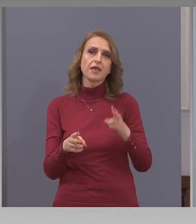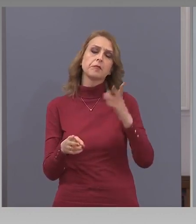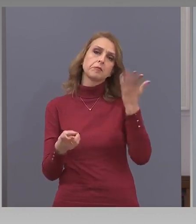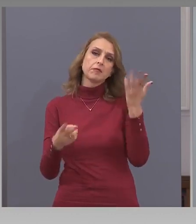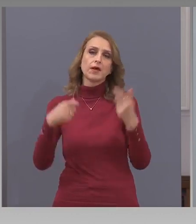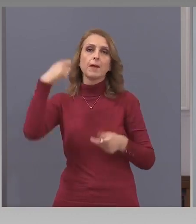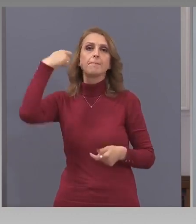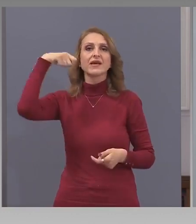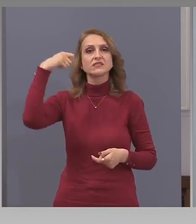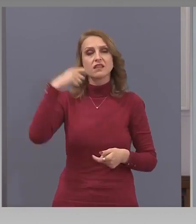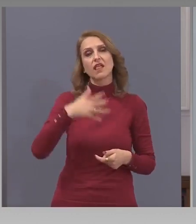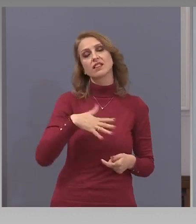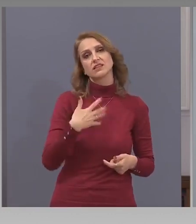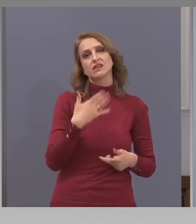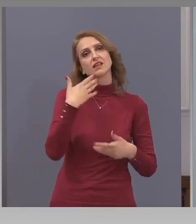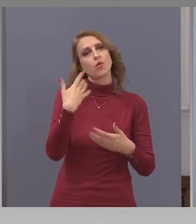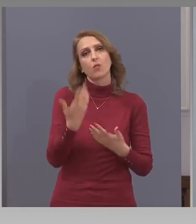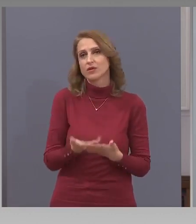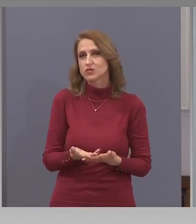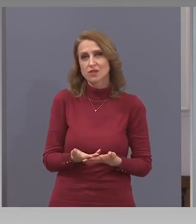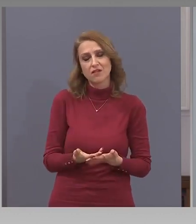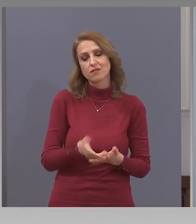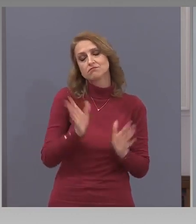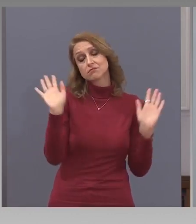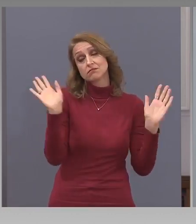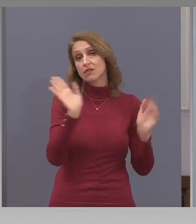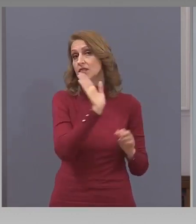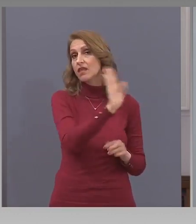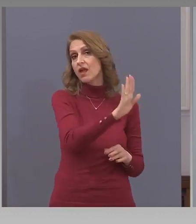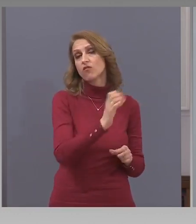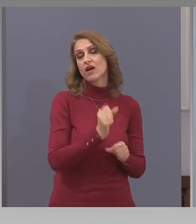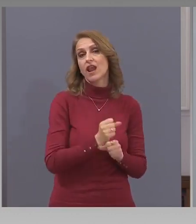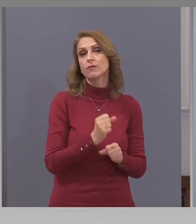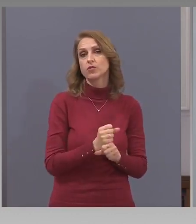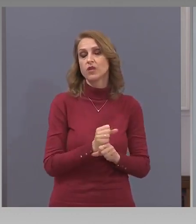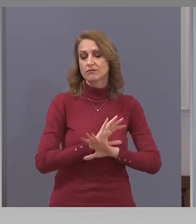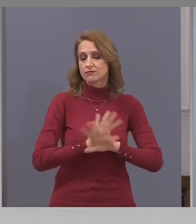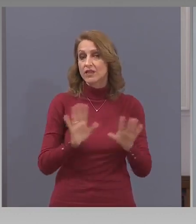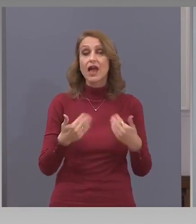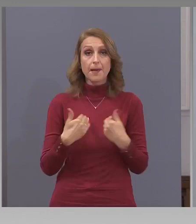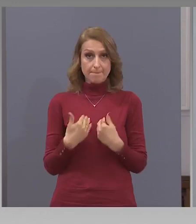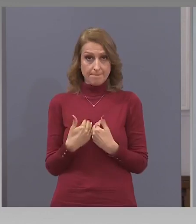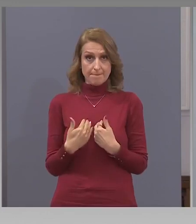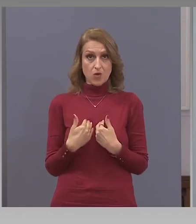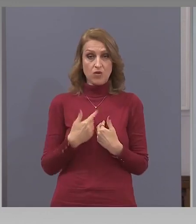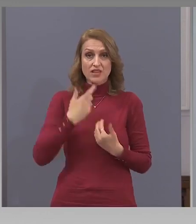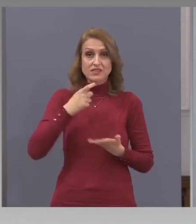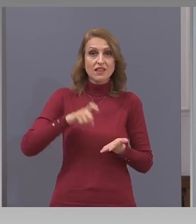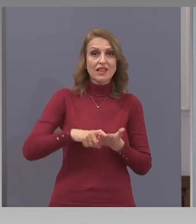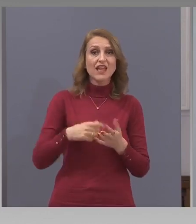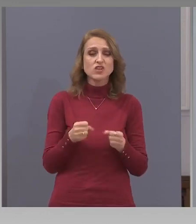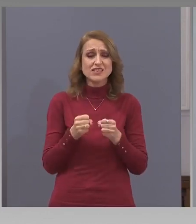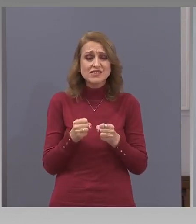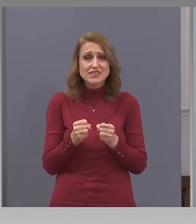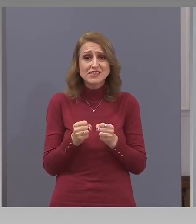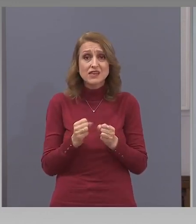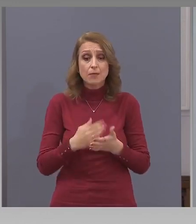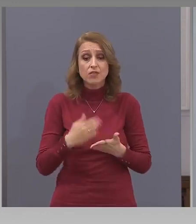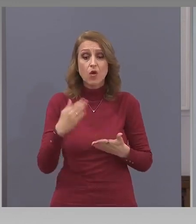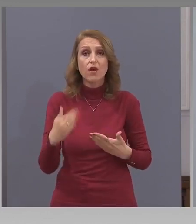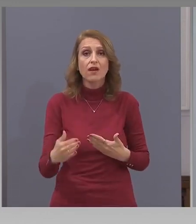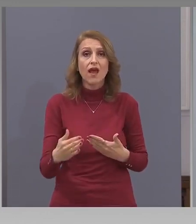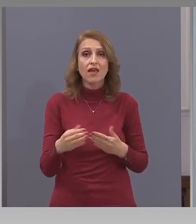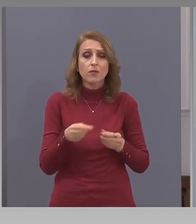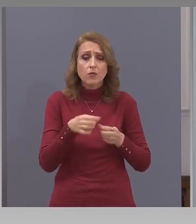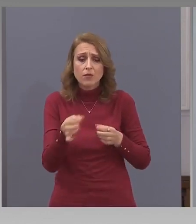да обещава. Негова работа. Моята задача обаче е да стискам до край, за да може